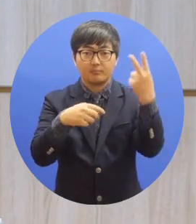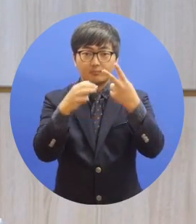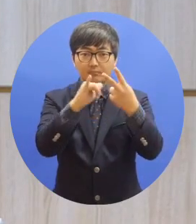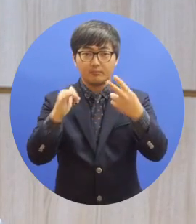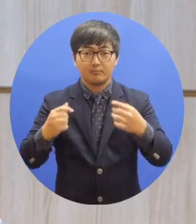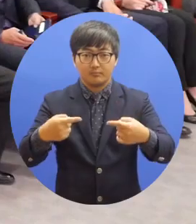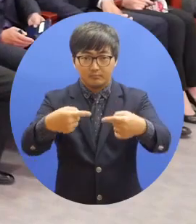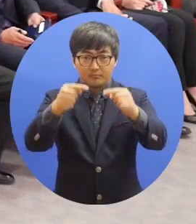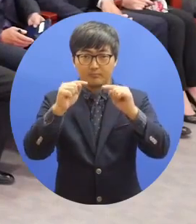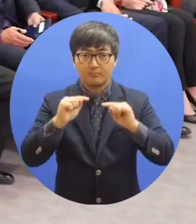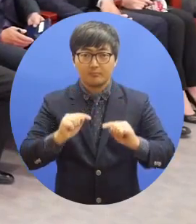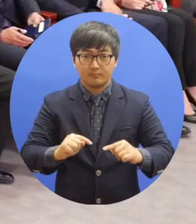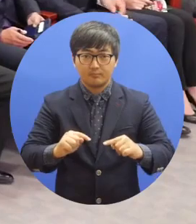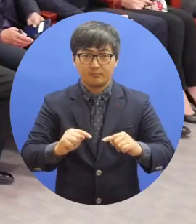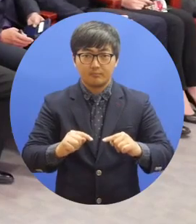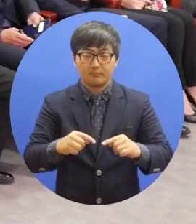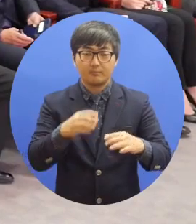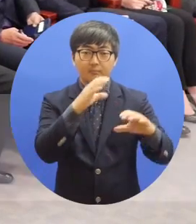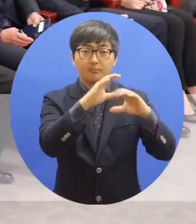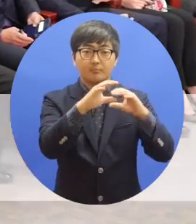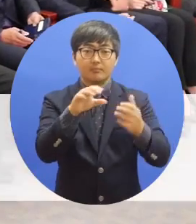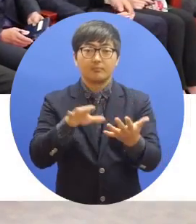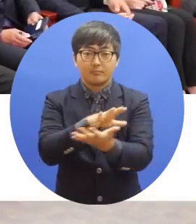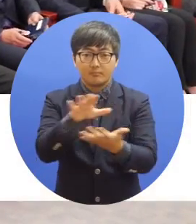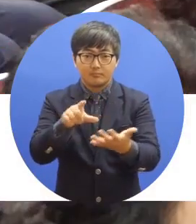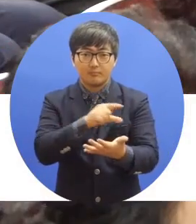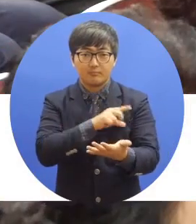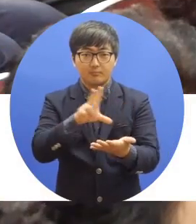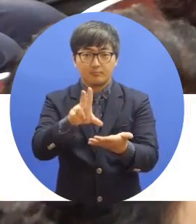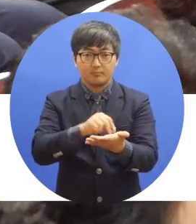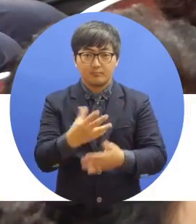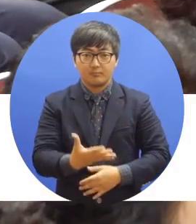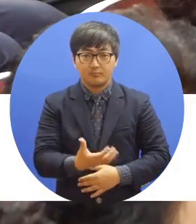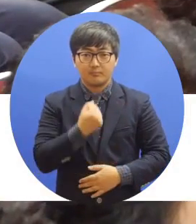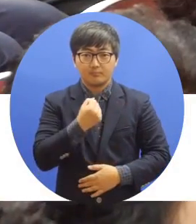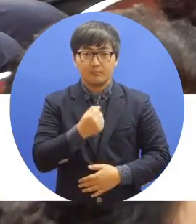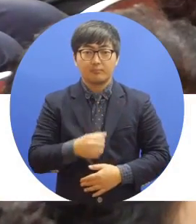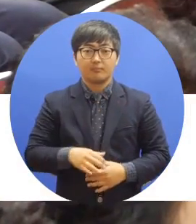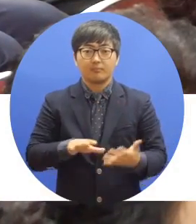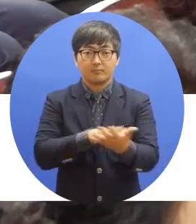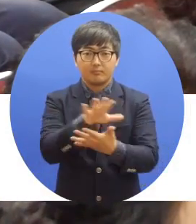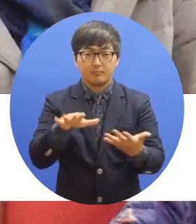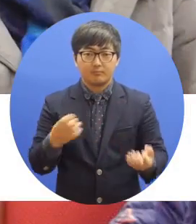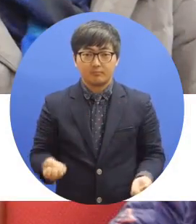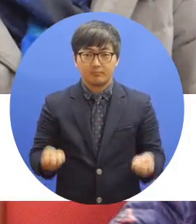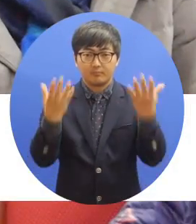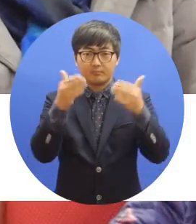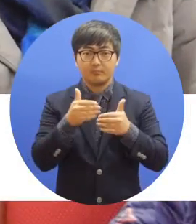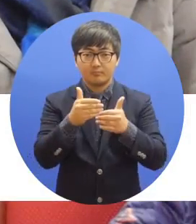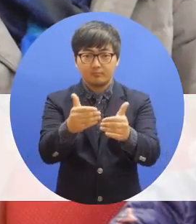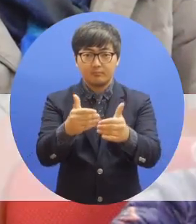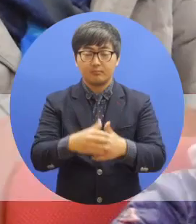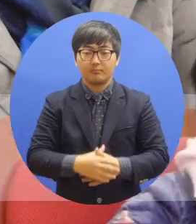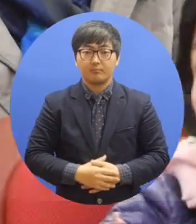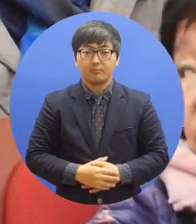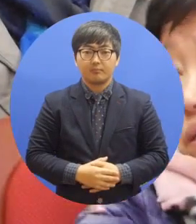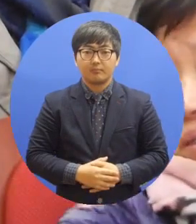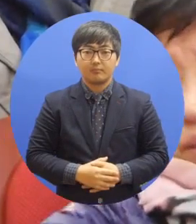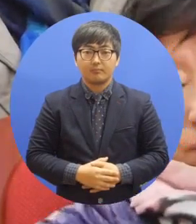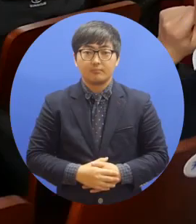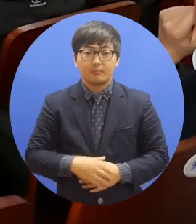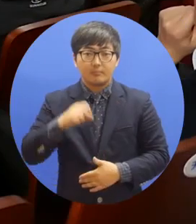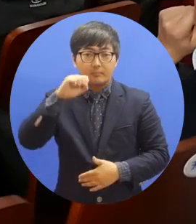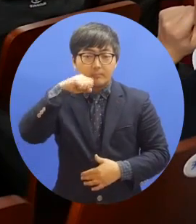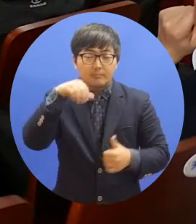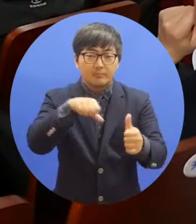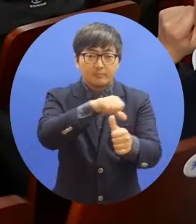명의 농업인이 참석한 가운데 소통과 화합이라는 슬로건으로 화합 한마당이 펼쳐졌습니다.